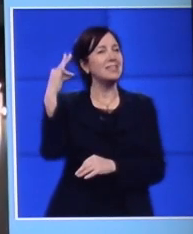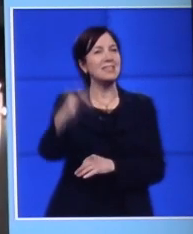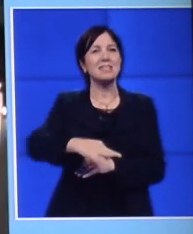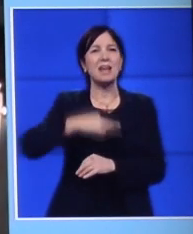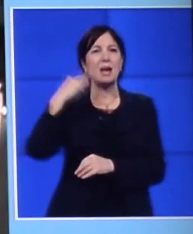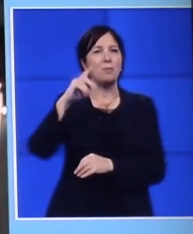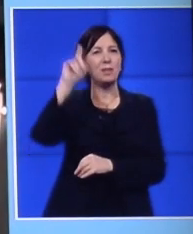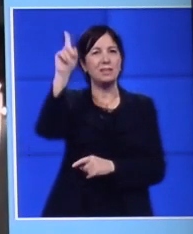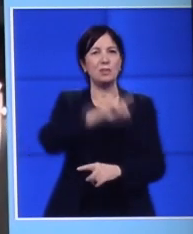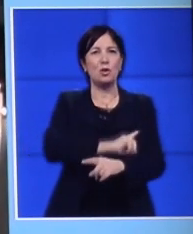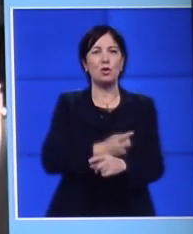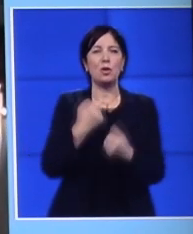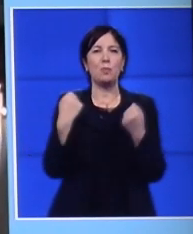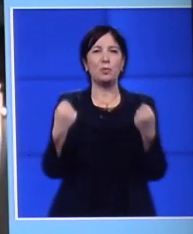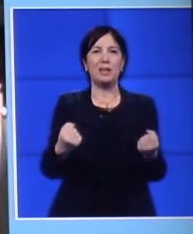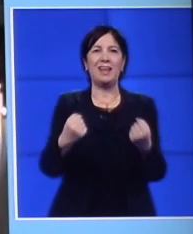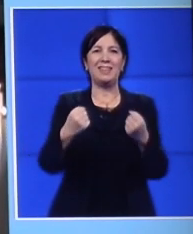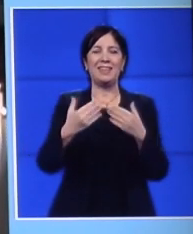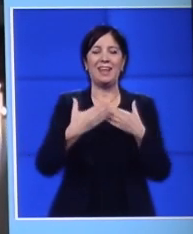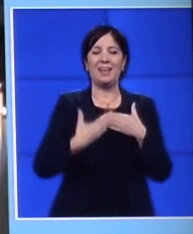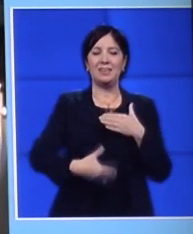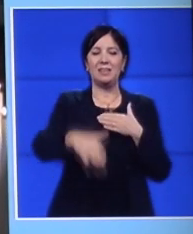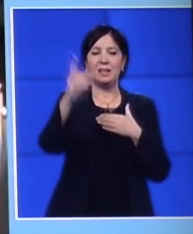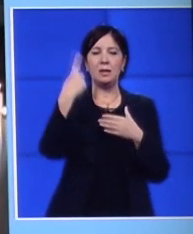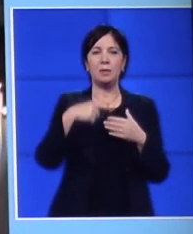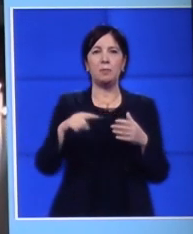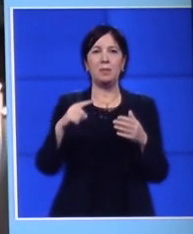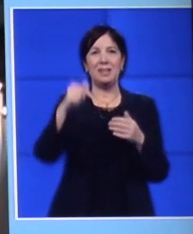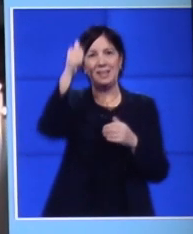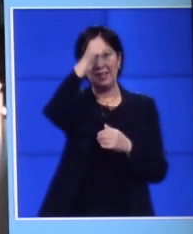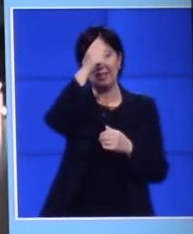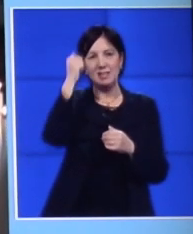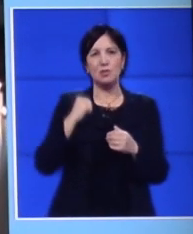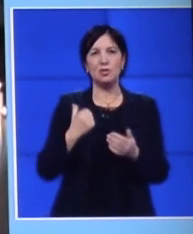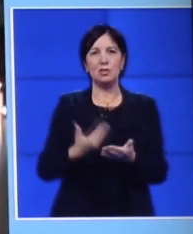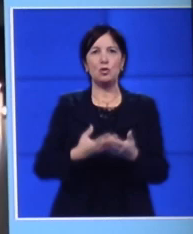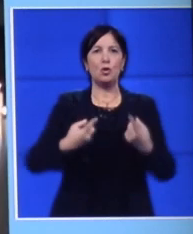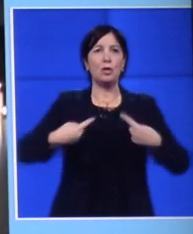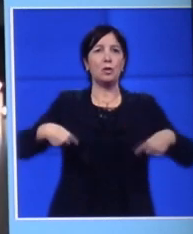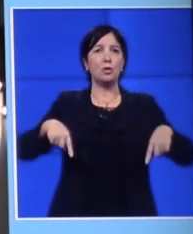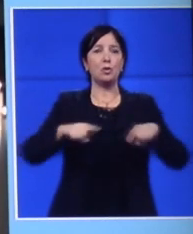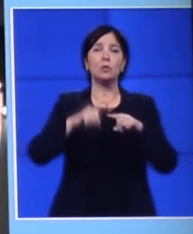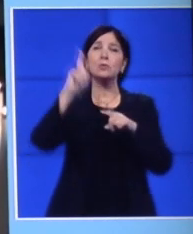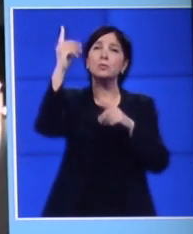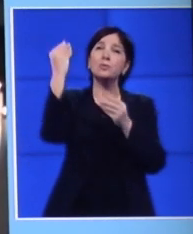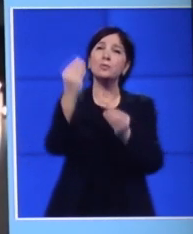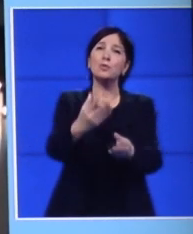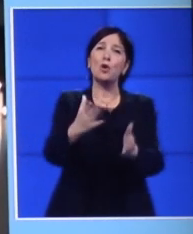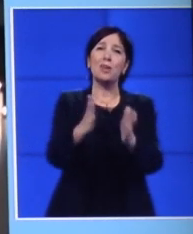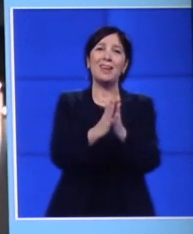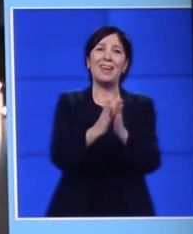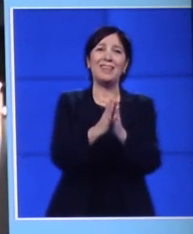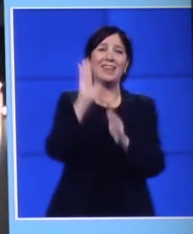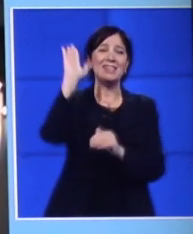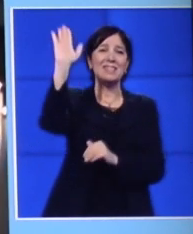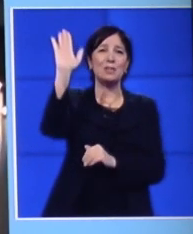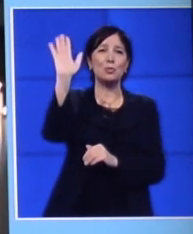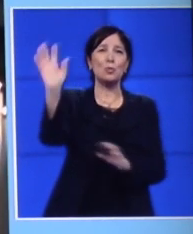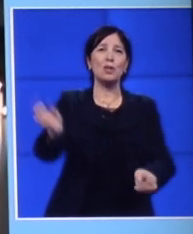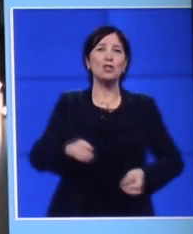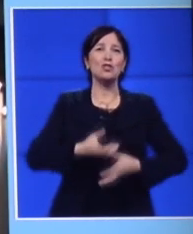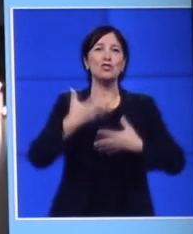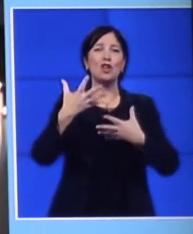Dio onnipotente ed eterno, per Cristo Signore nostro. Tu doni alla tua Chiesa la gioia